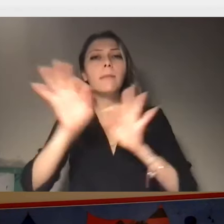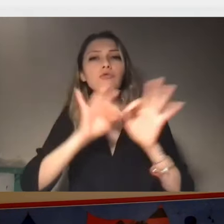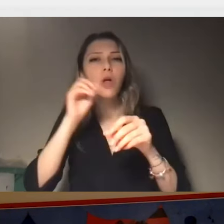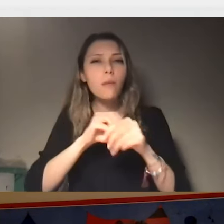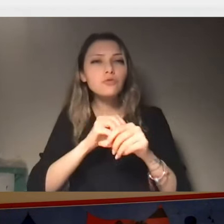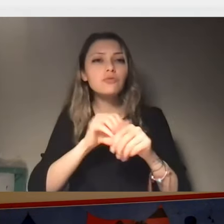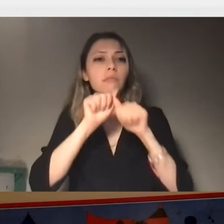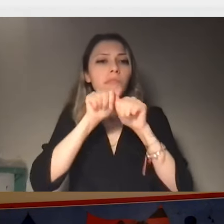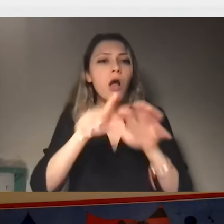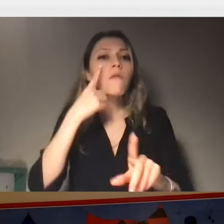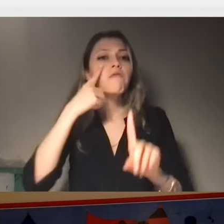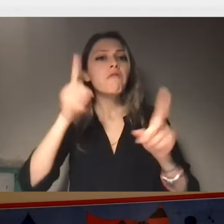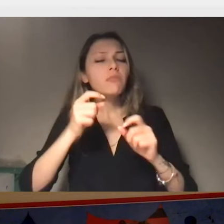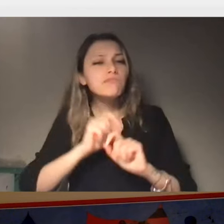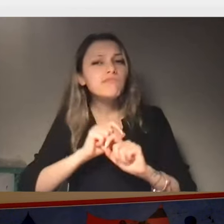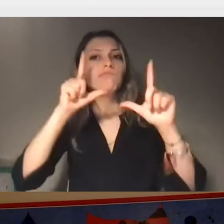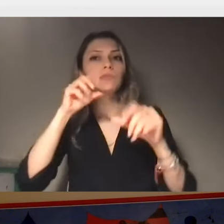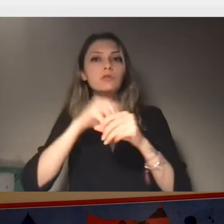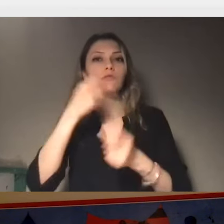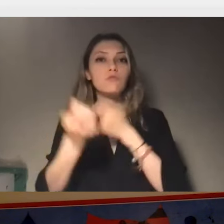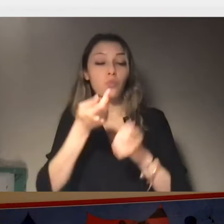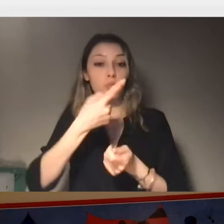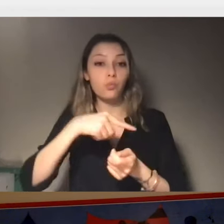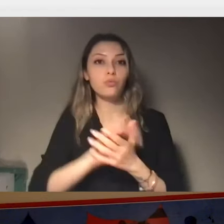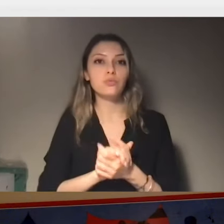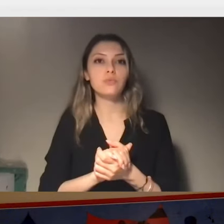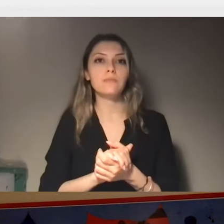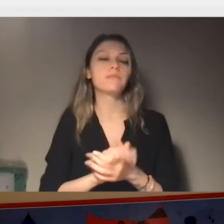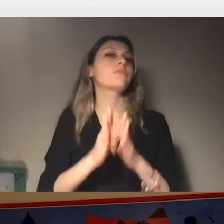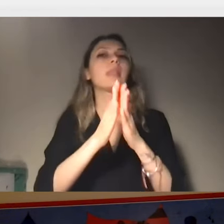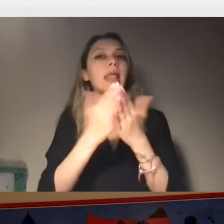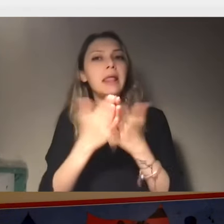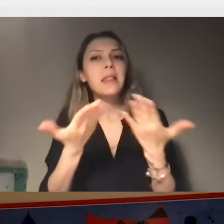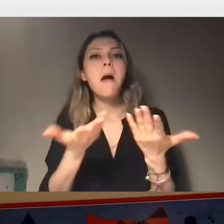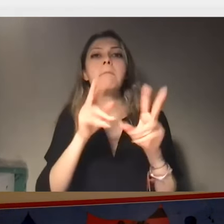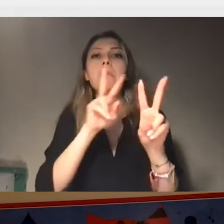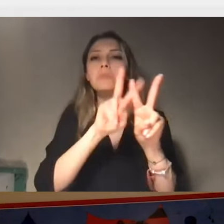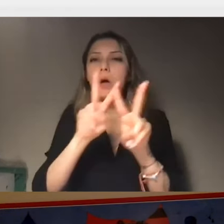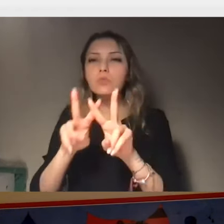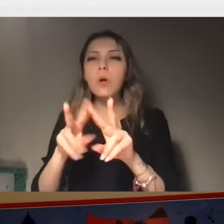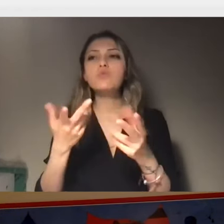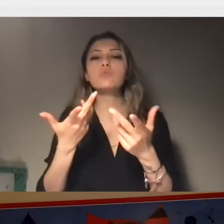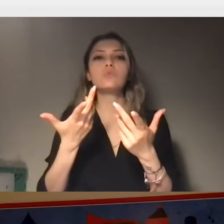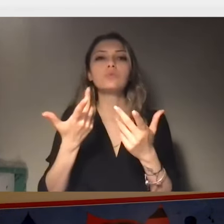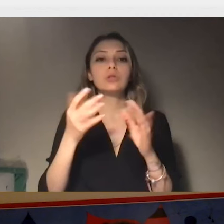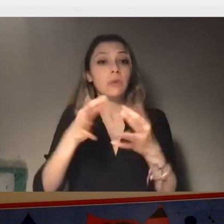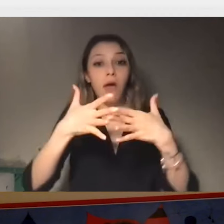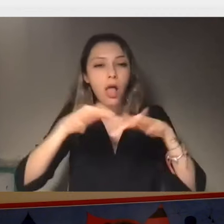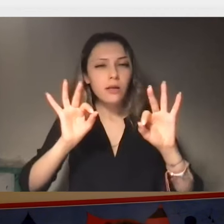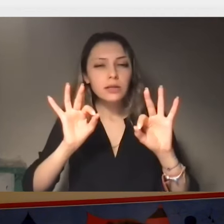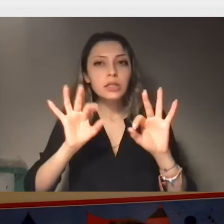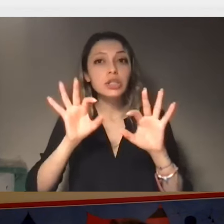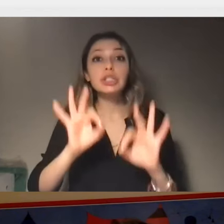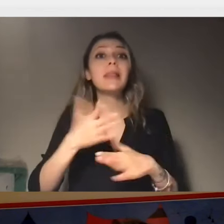bir manuel ürettik, el kitabı ürettik, bu web sitesini oluşturduk. Şimdi yapacağımız iş